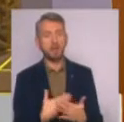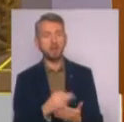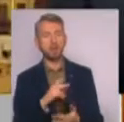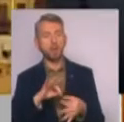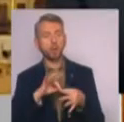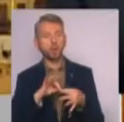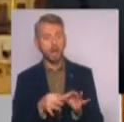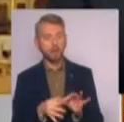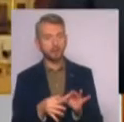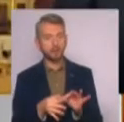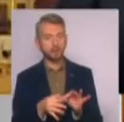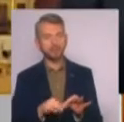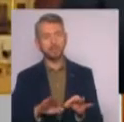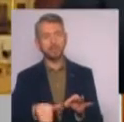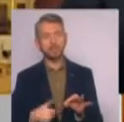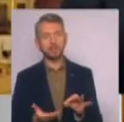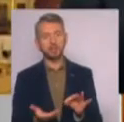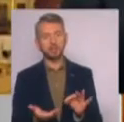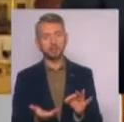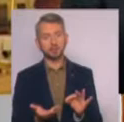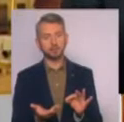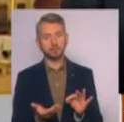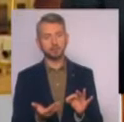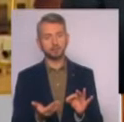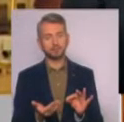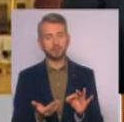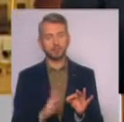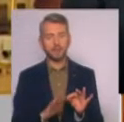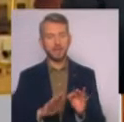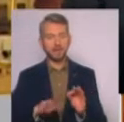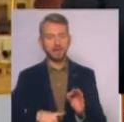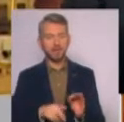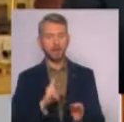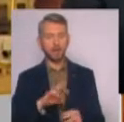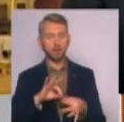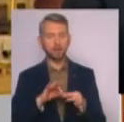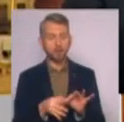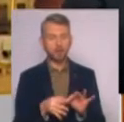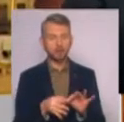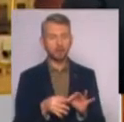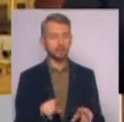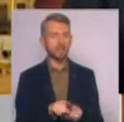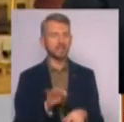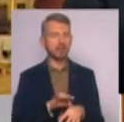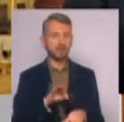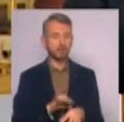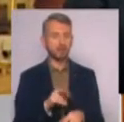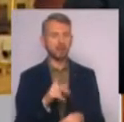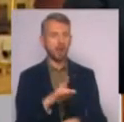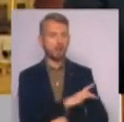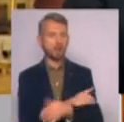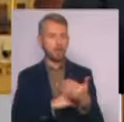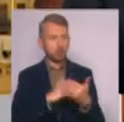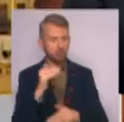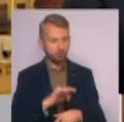ускладнення після, то не після, а як ускладнення перебігу таких захворювань, як гіпертонічна